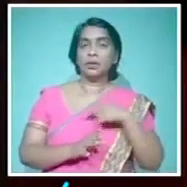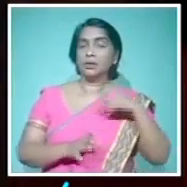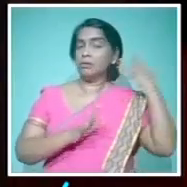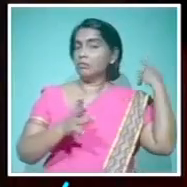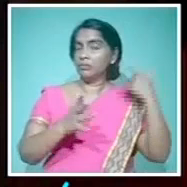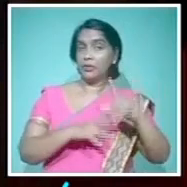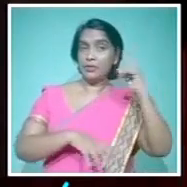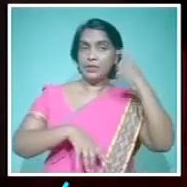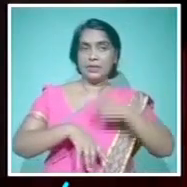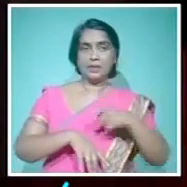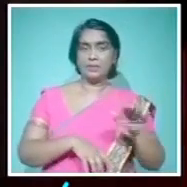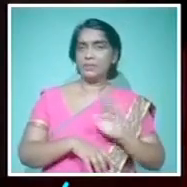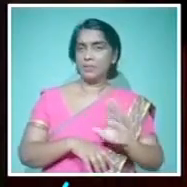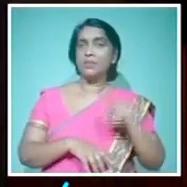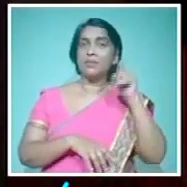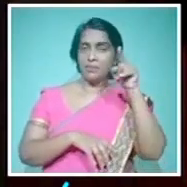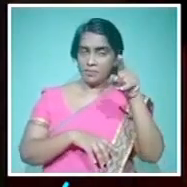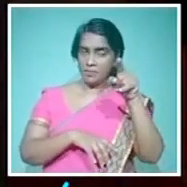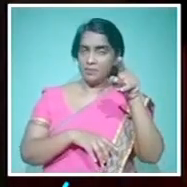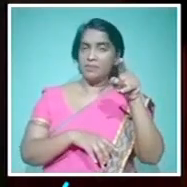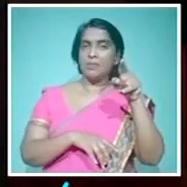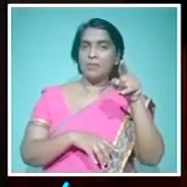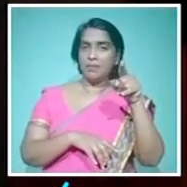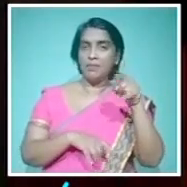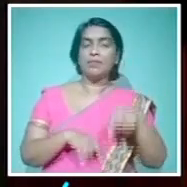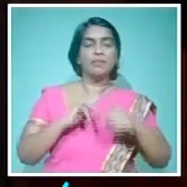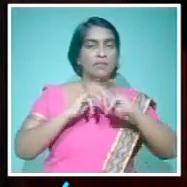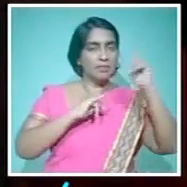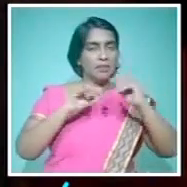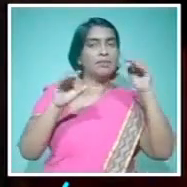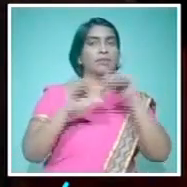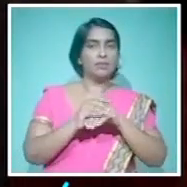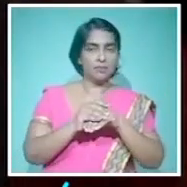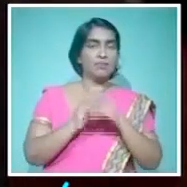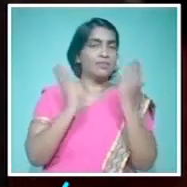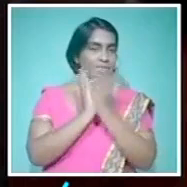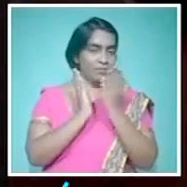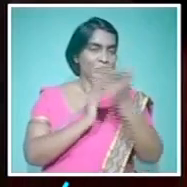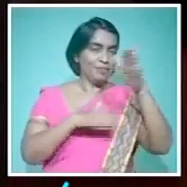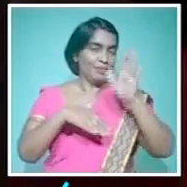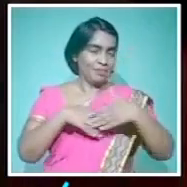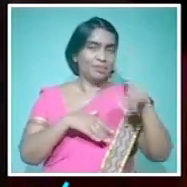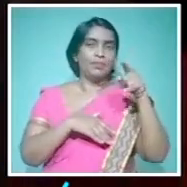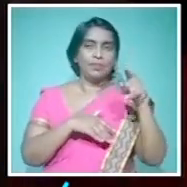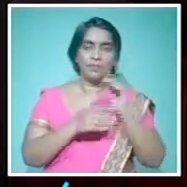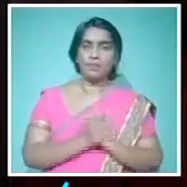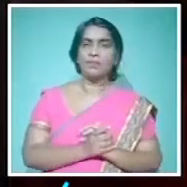අවස්ථාව නොවේ ඔබතුමත් මේ විශ්වවිද්‍යාල විද්‍යාර්ථියෙක් ලෙස හොඳටම දන්නවා